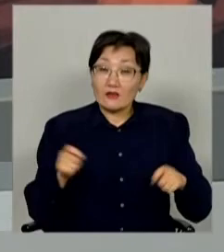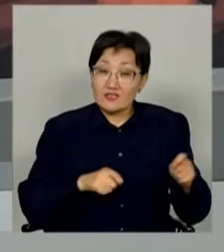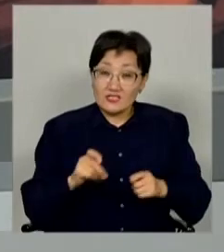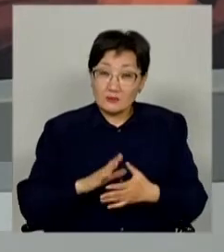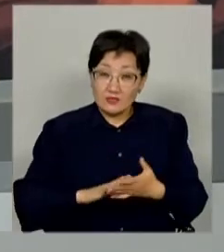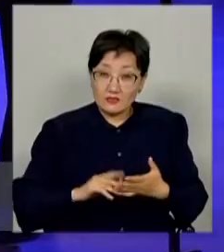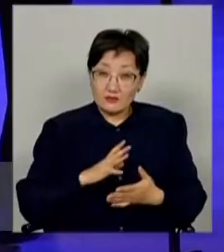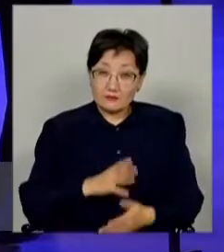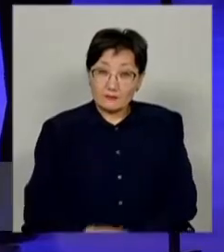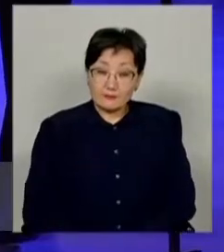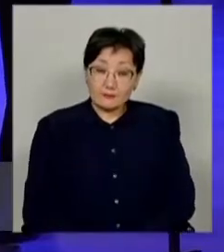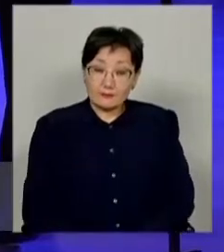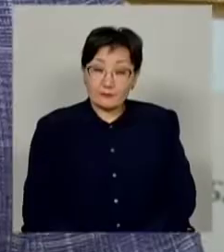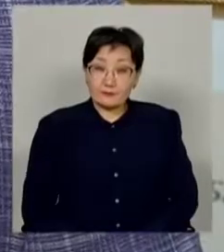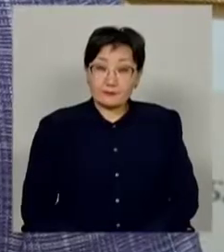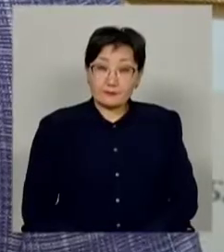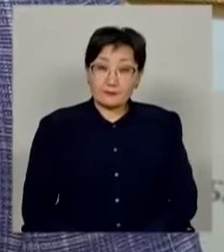жалғасты.